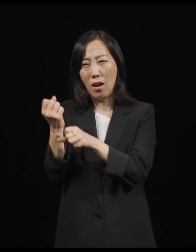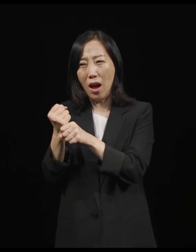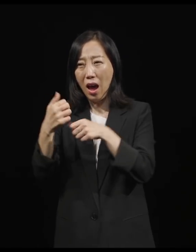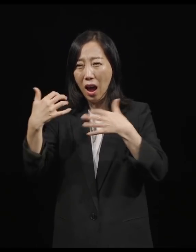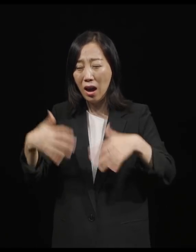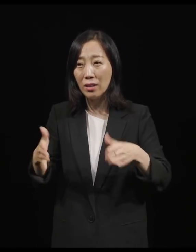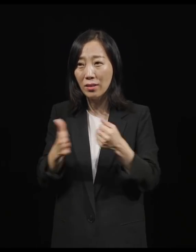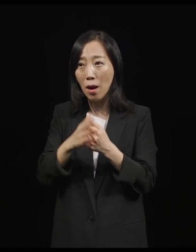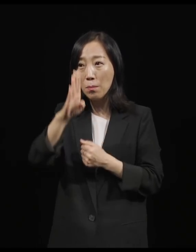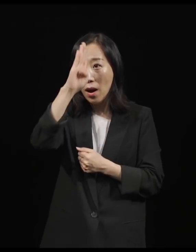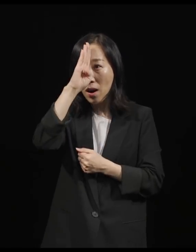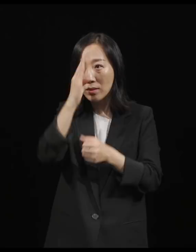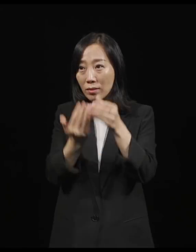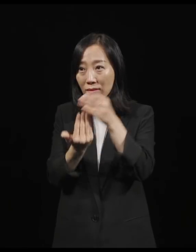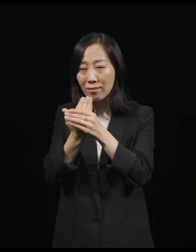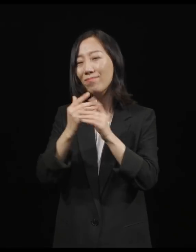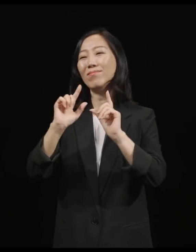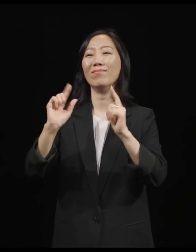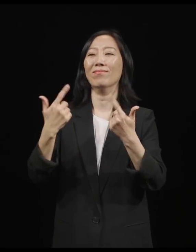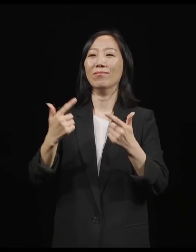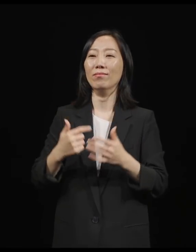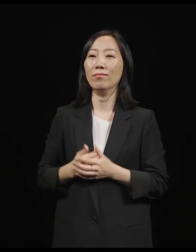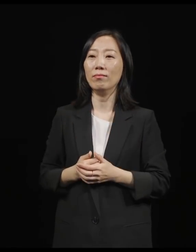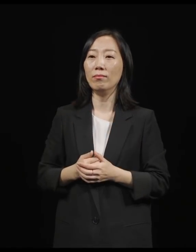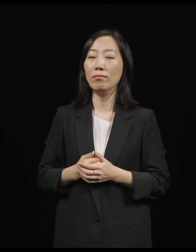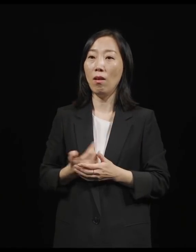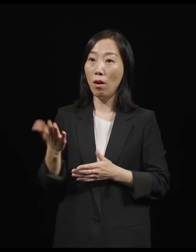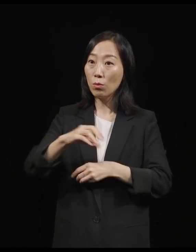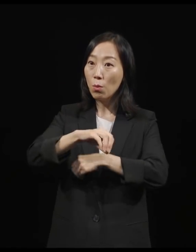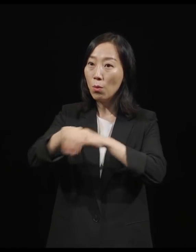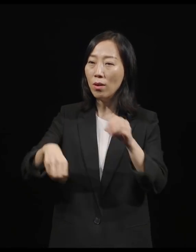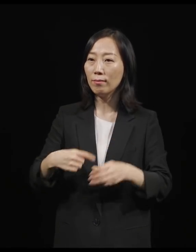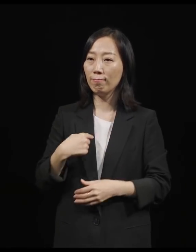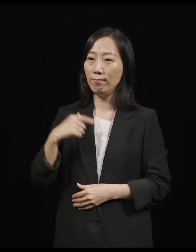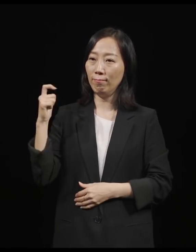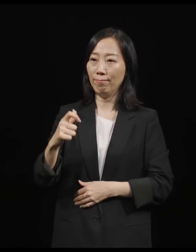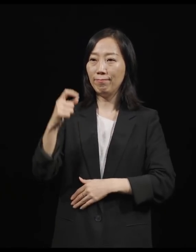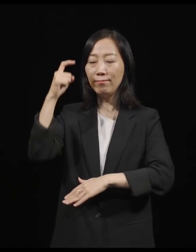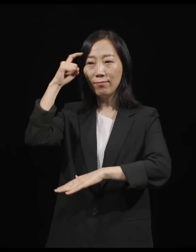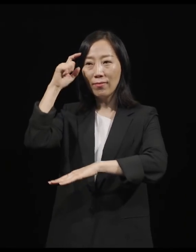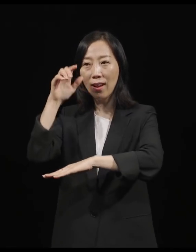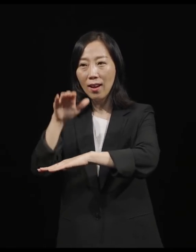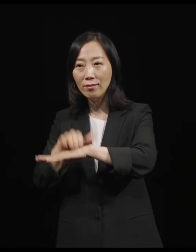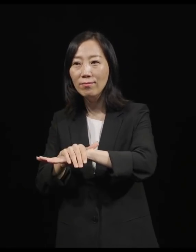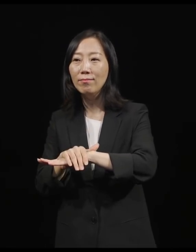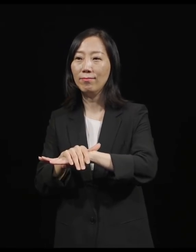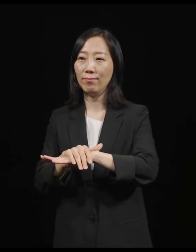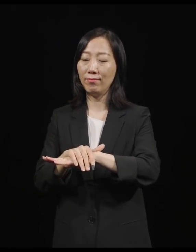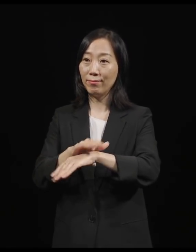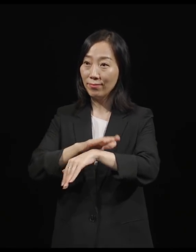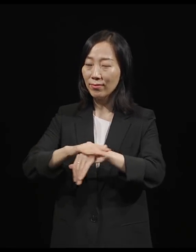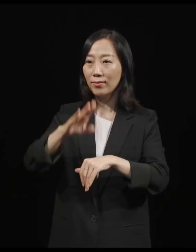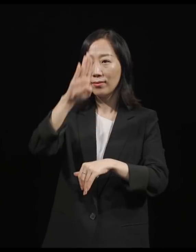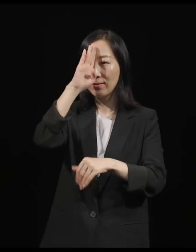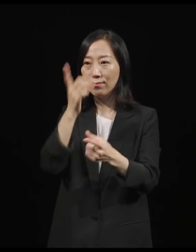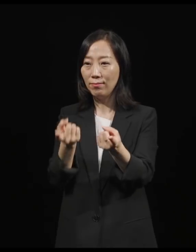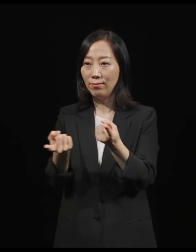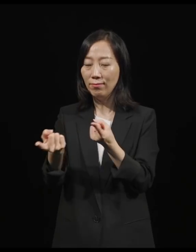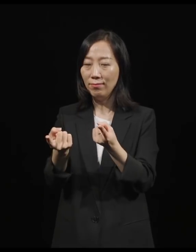것이 아니다. 오히려 우리는 강하고 슬기롭게 이 병을 잘 감당하고 있다.